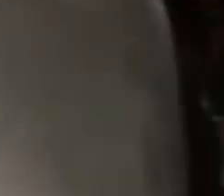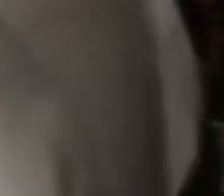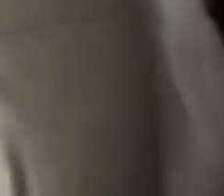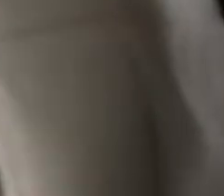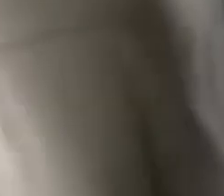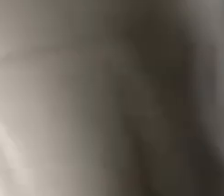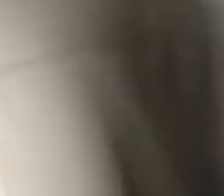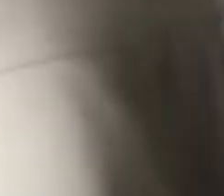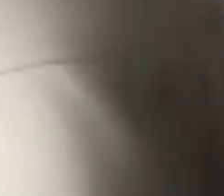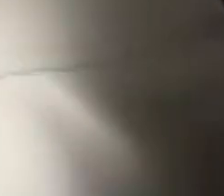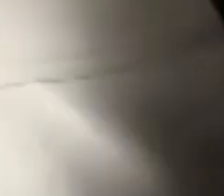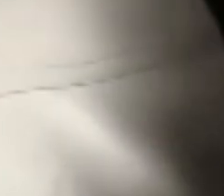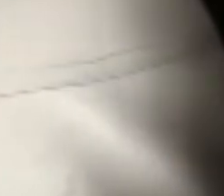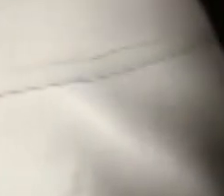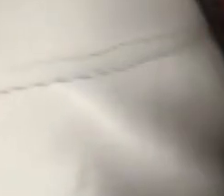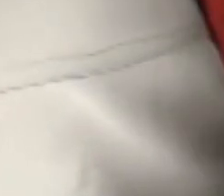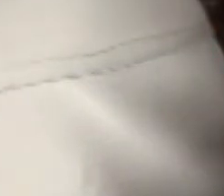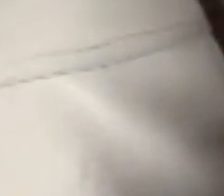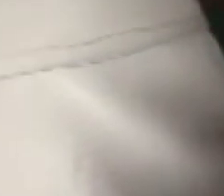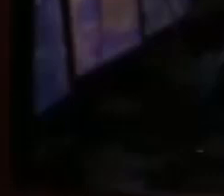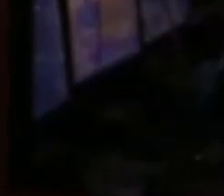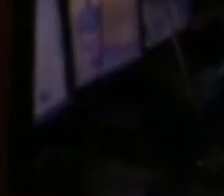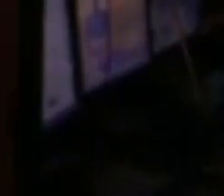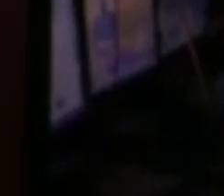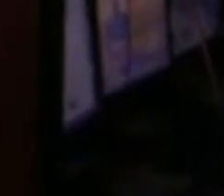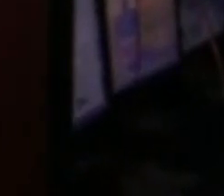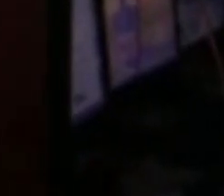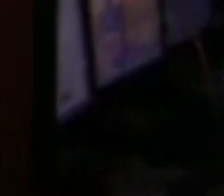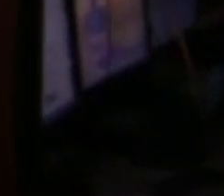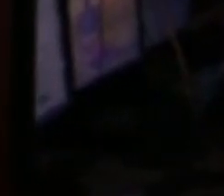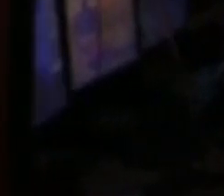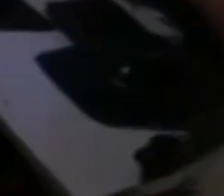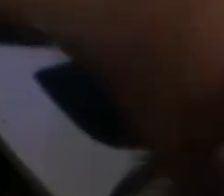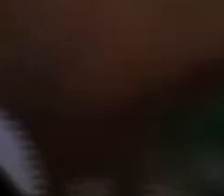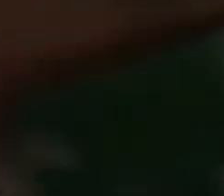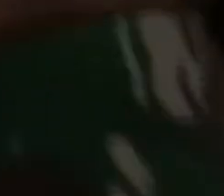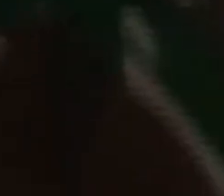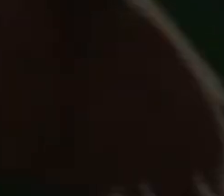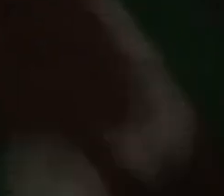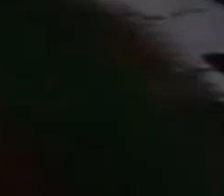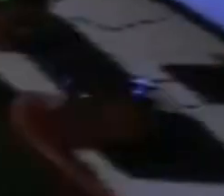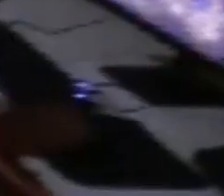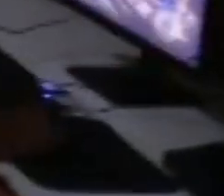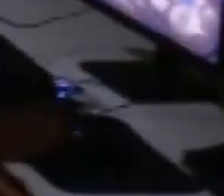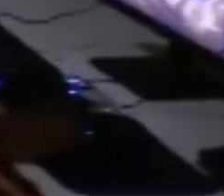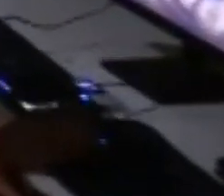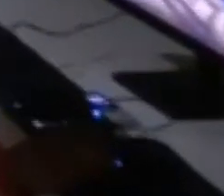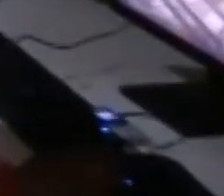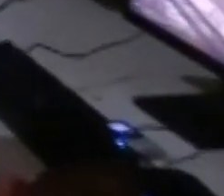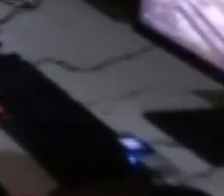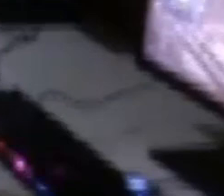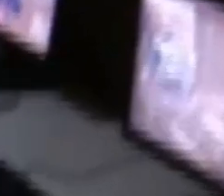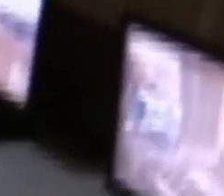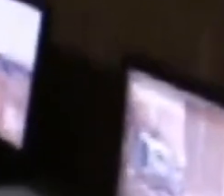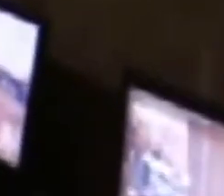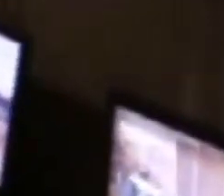Warnet di kawasan Cipinang, Pulau Gadung, Jakarta Timur ini dirazia petugas gabungan Satpol PP bersama TNI dan Polri Jumat pagi.